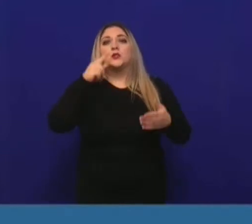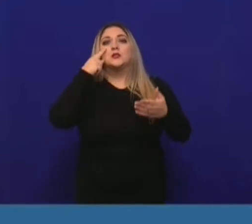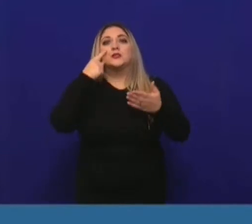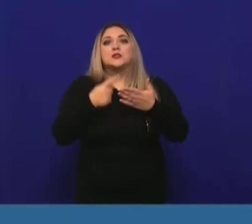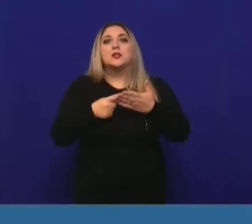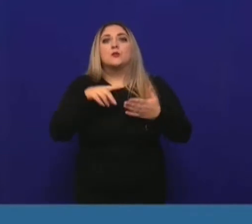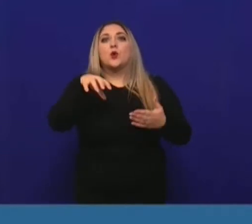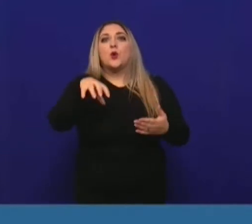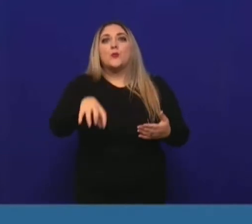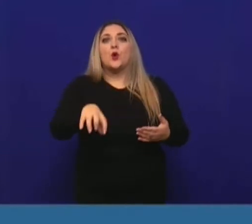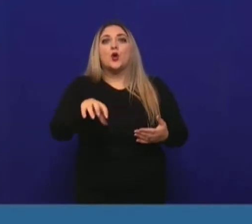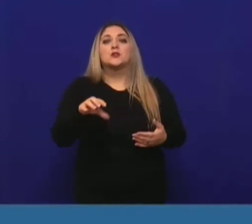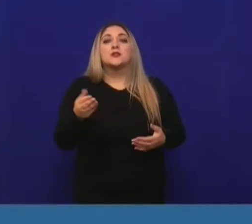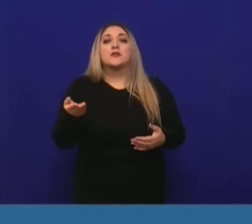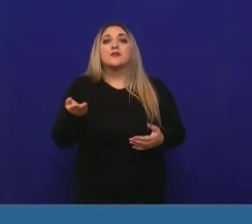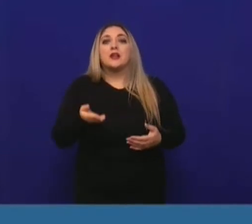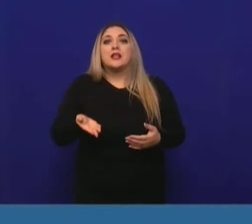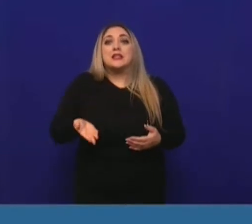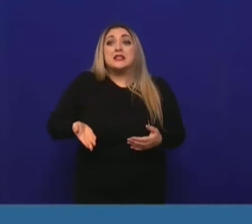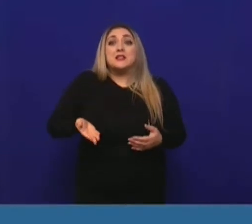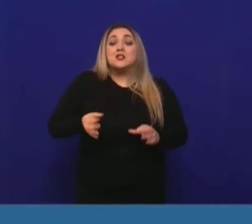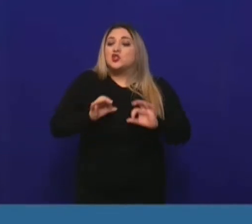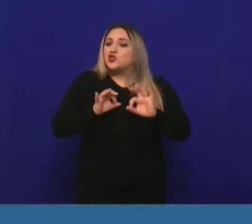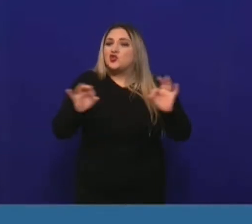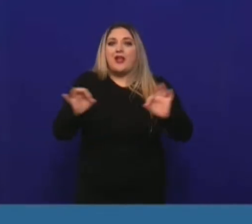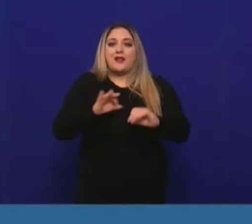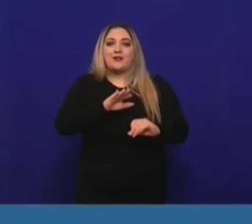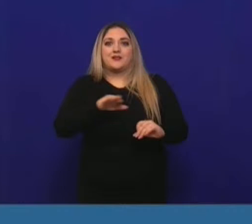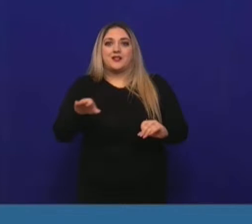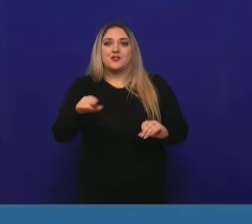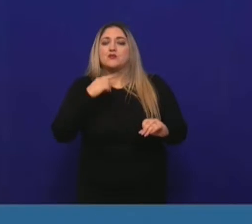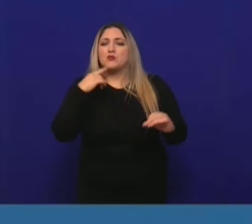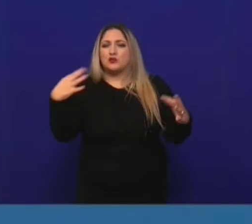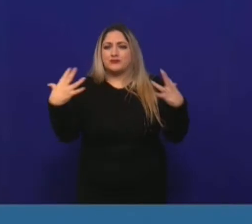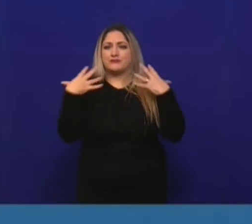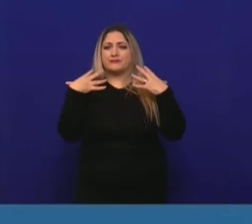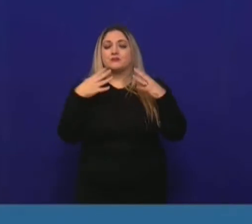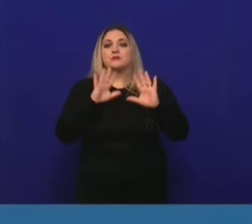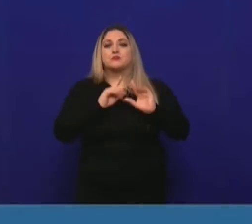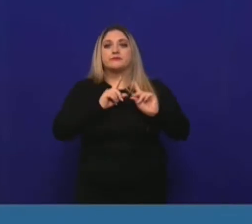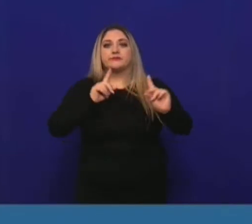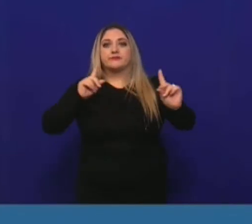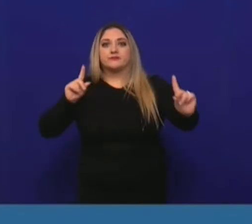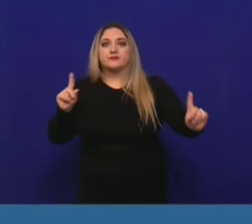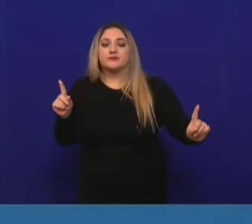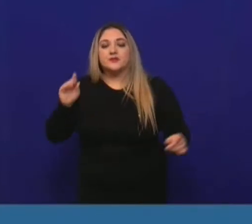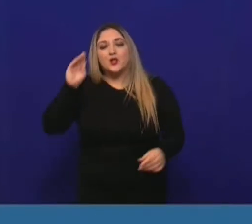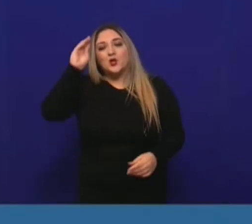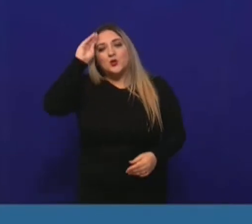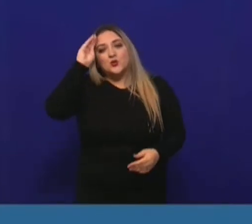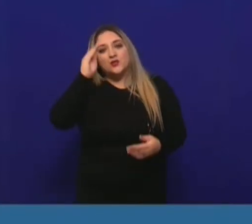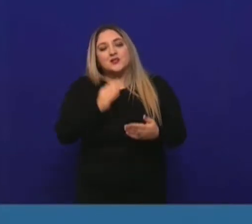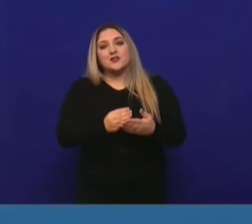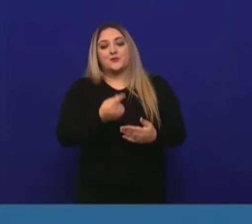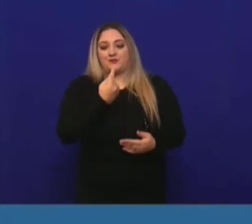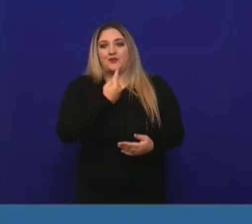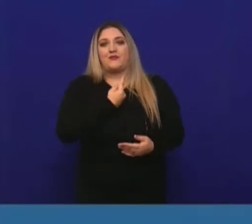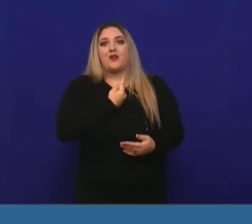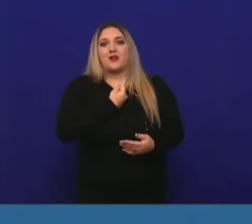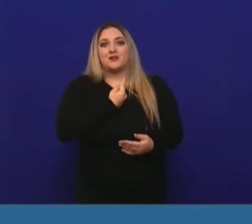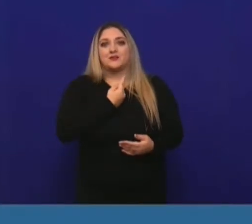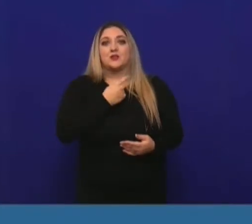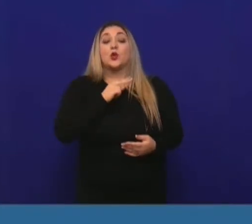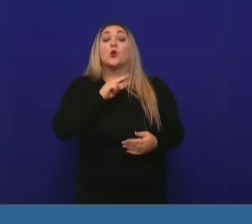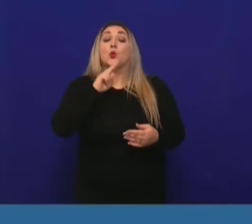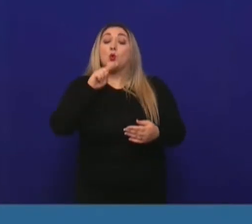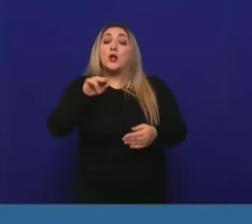fejn inkunu iktar ma jkunx hemm nies u ma jkunx hemm folol. Importanti nieħdu ħsieb tagħna nfusna anka jekk inti diġà